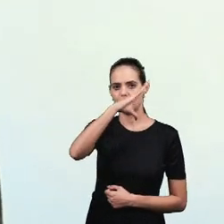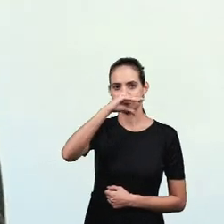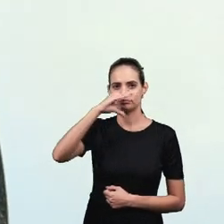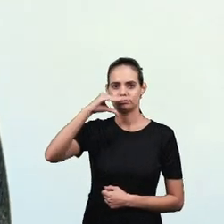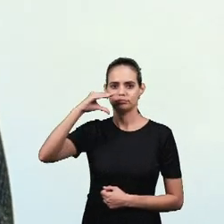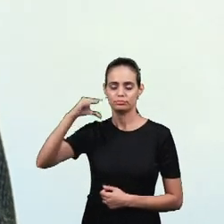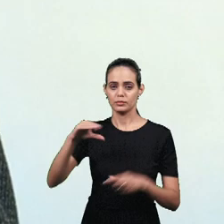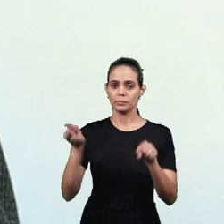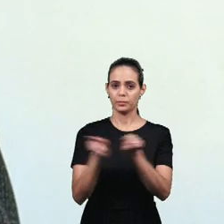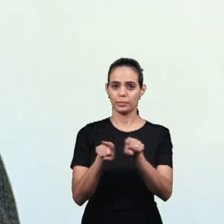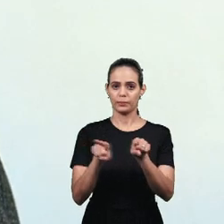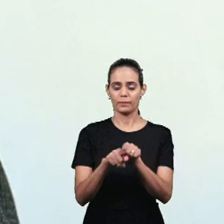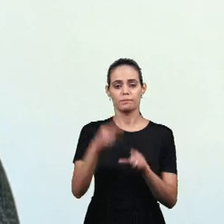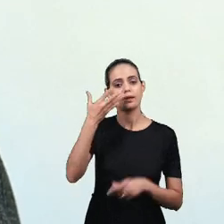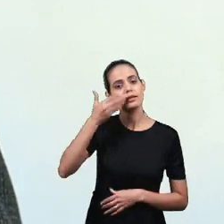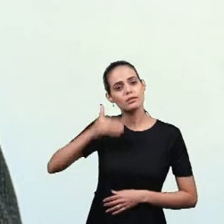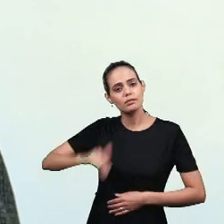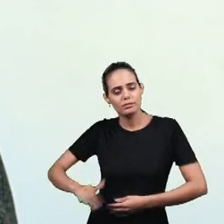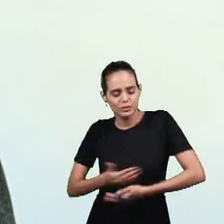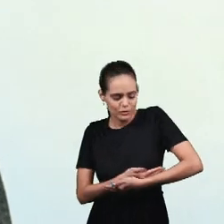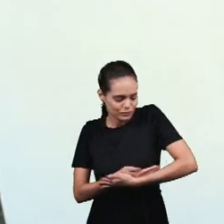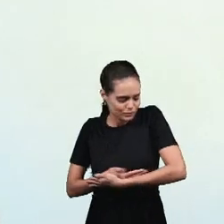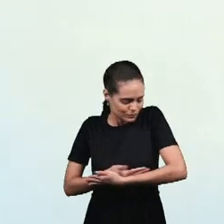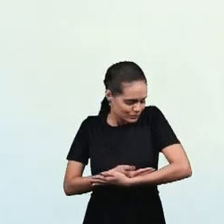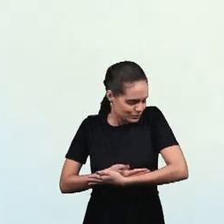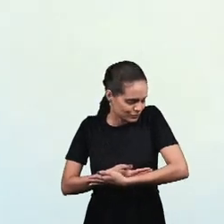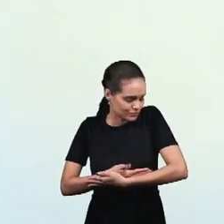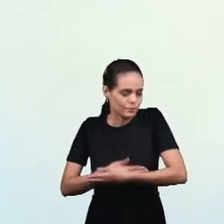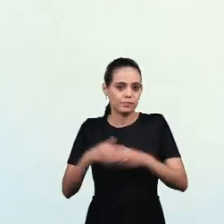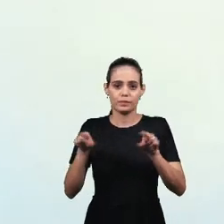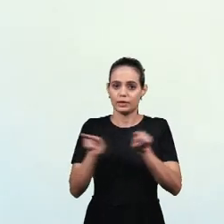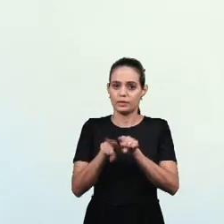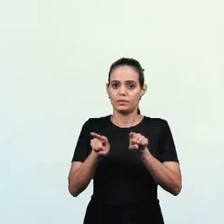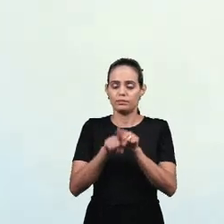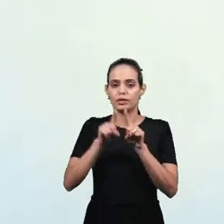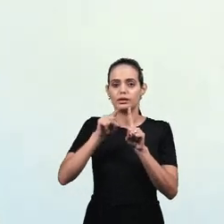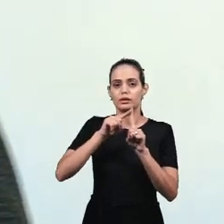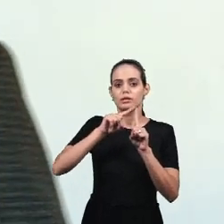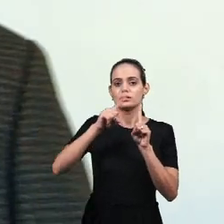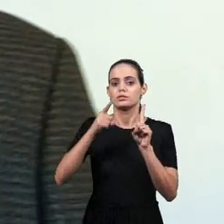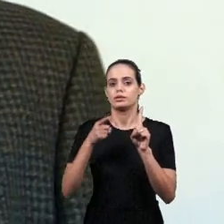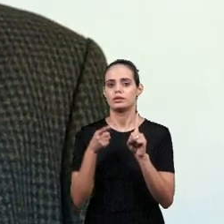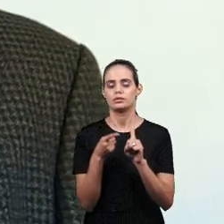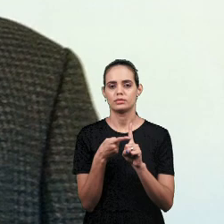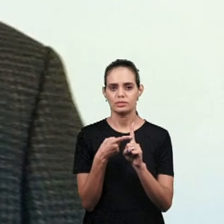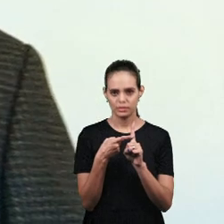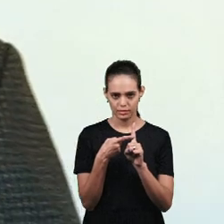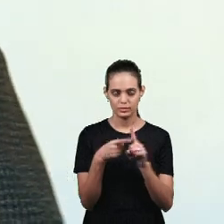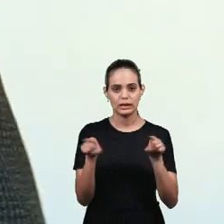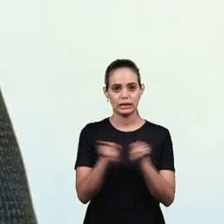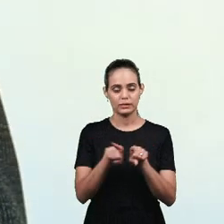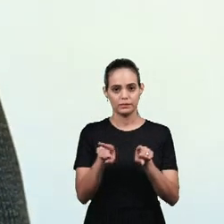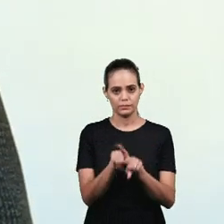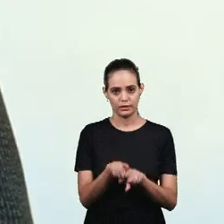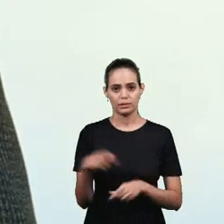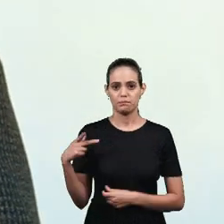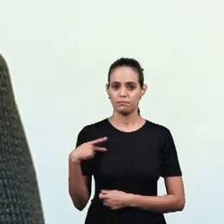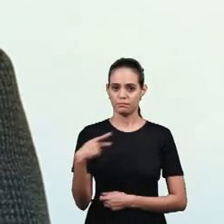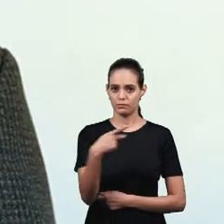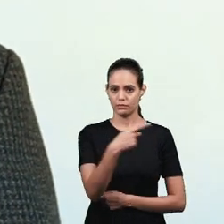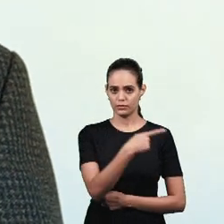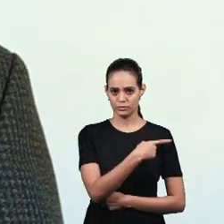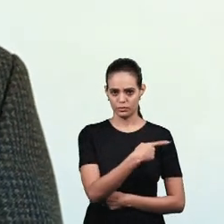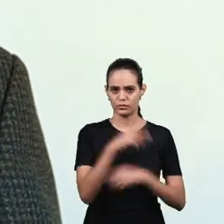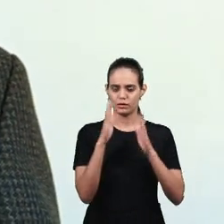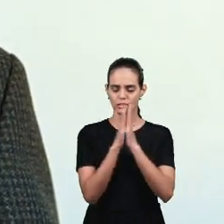petits, les sœurs enceintes et les professeurs de classe. Prions au Seigneur notre Dieu.